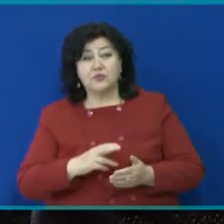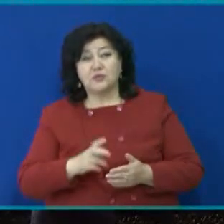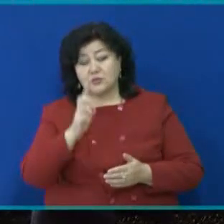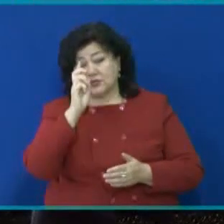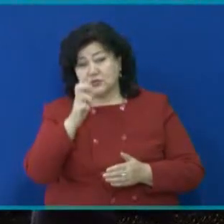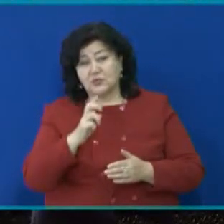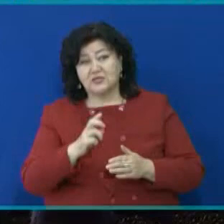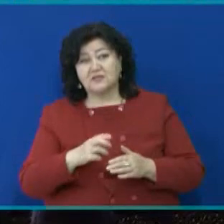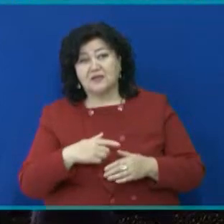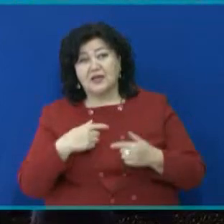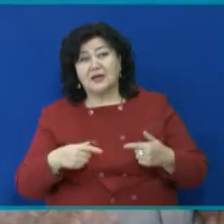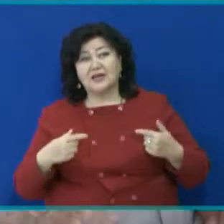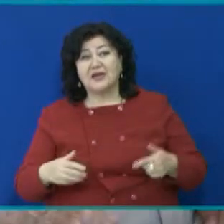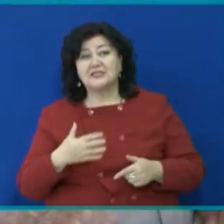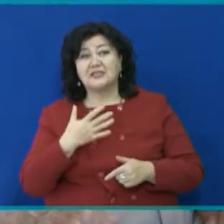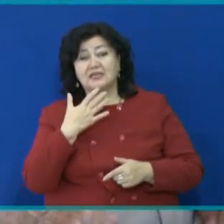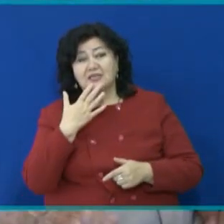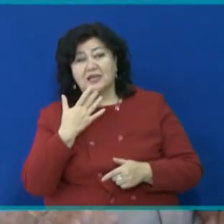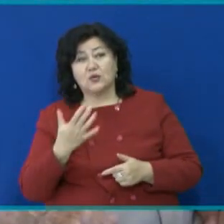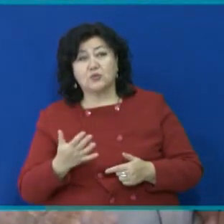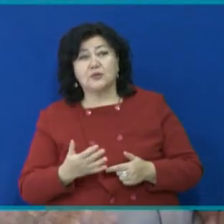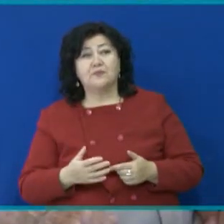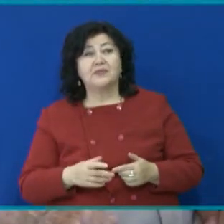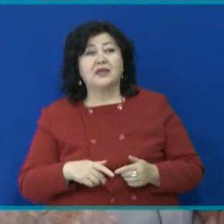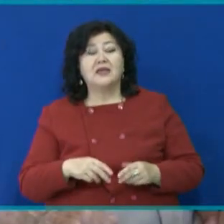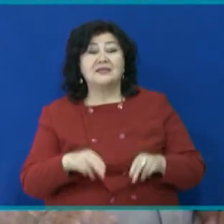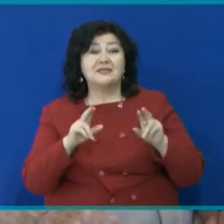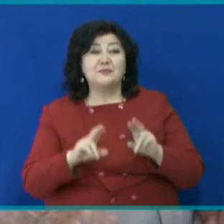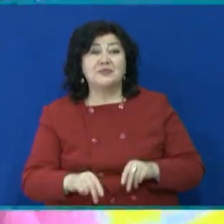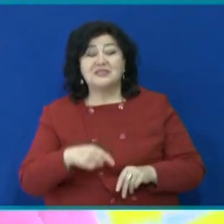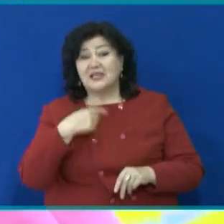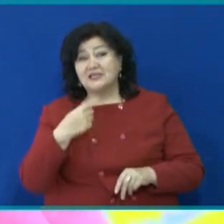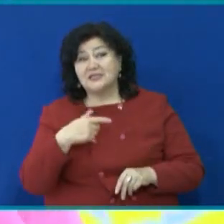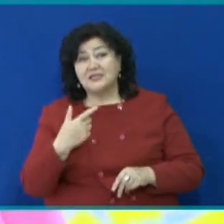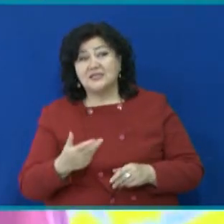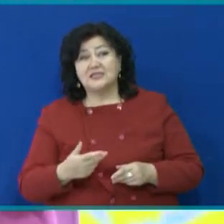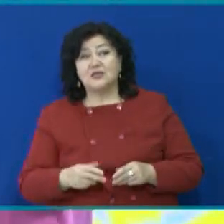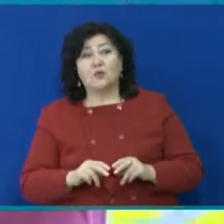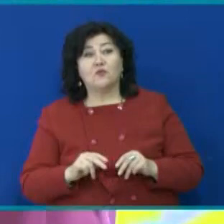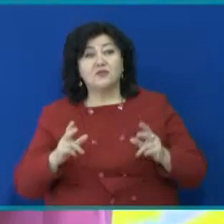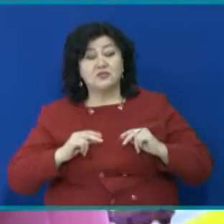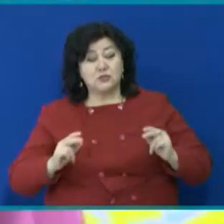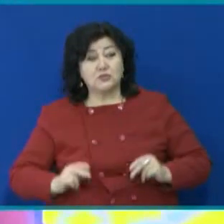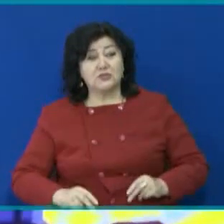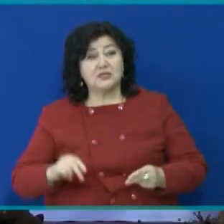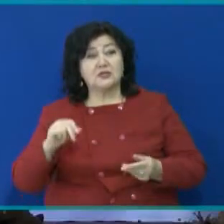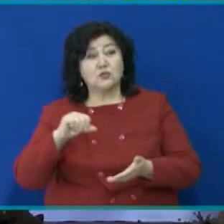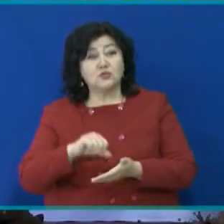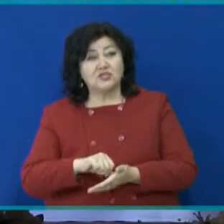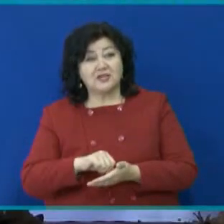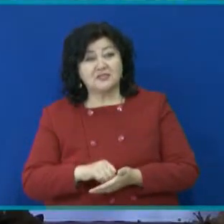Шараға зиялы қауым өкілдері, мәдениет саласының қызметкерлері, тіл мамандары мен студенттер қатысты. Салтанатты жиын барысында тіл мәртебесін